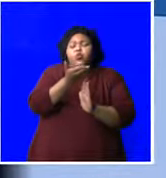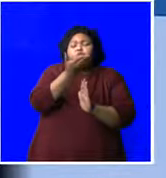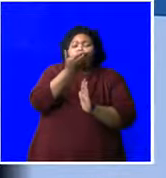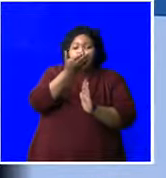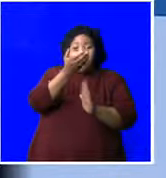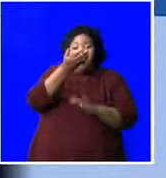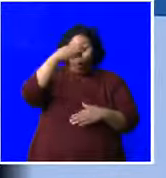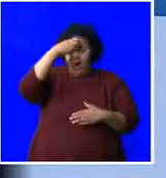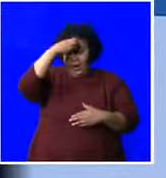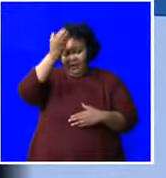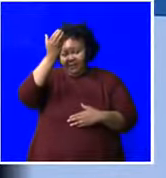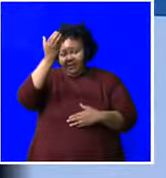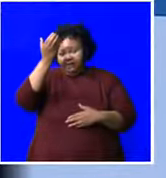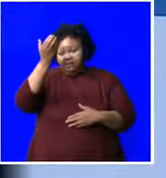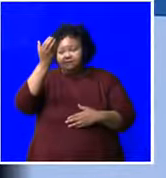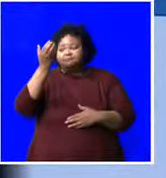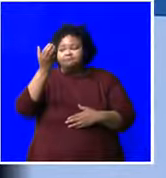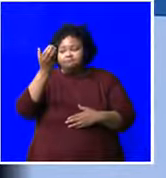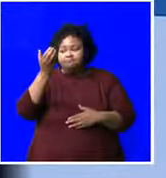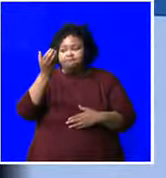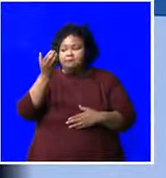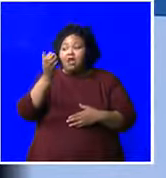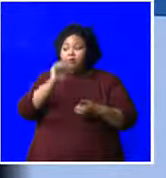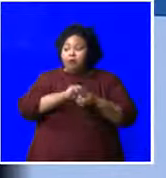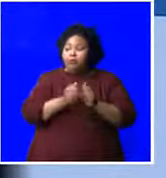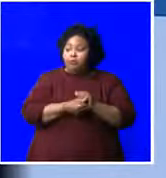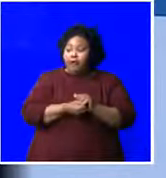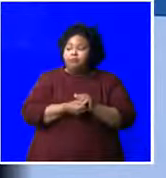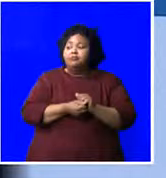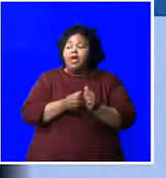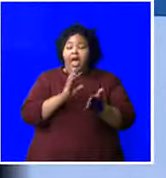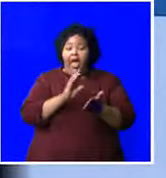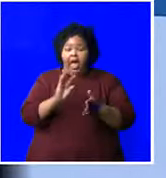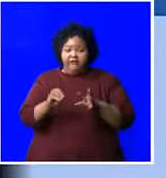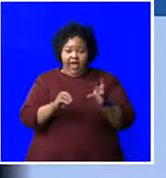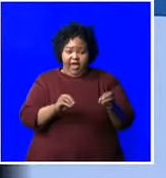Nalabantu siyatikhethela, asikhethele abantu labanye.